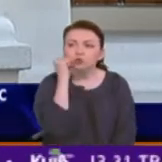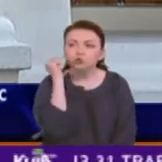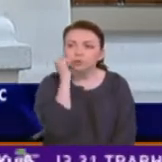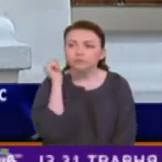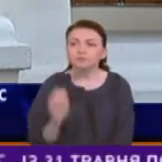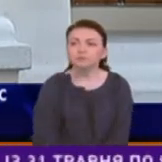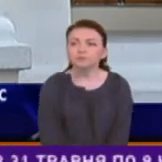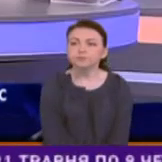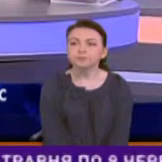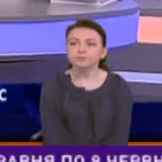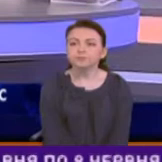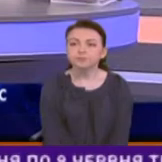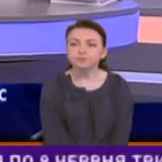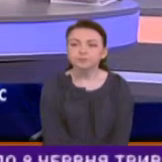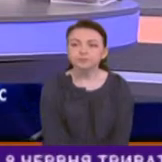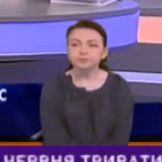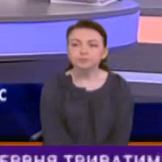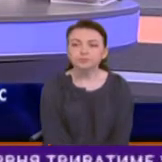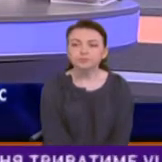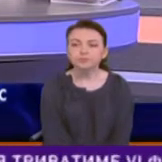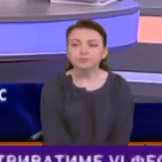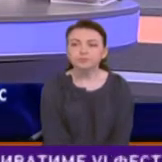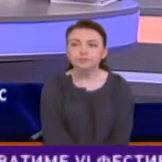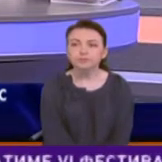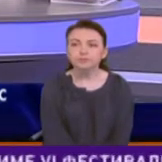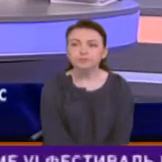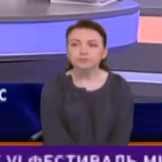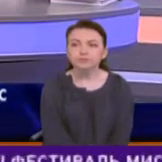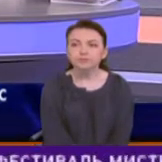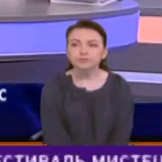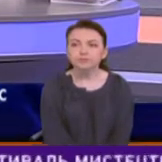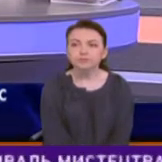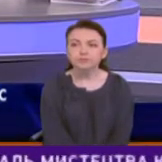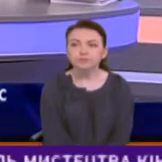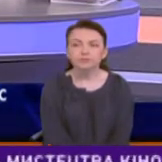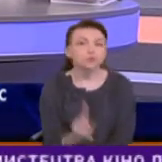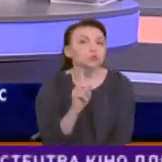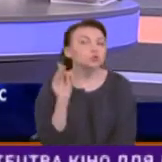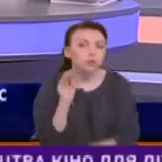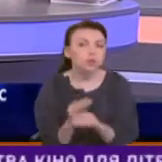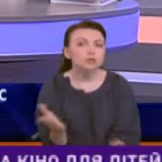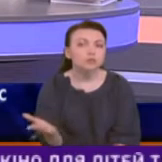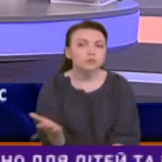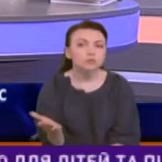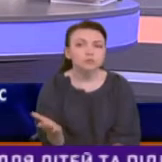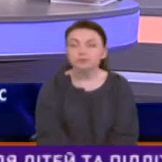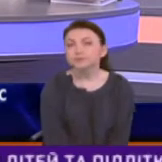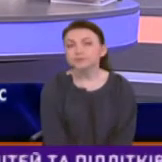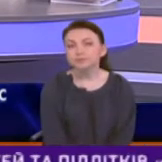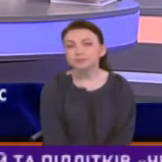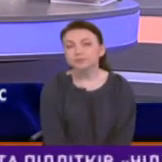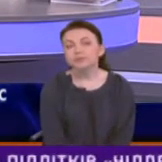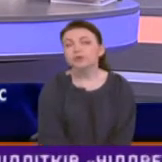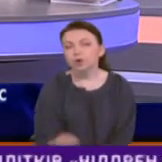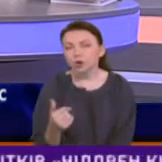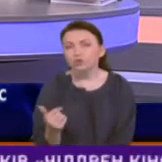– Ну, що тут додати до патріарха? Ну, тут,